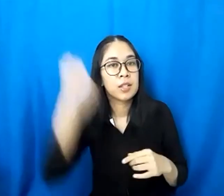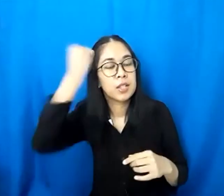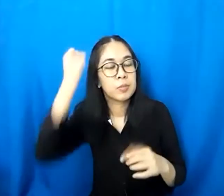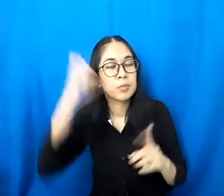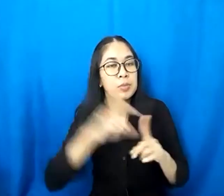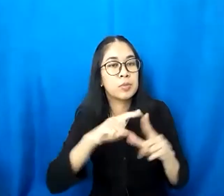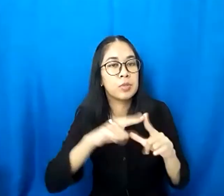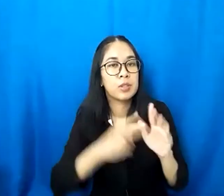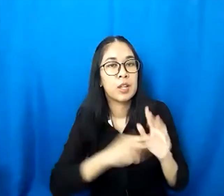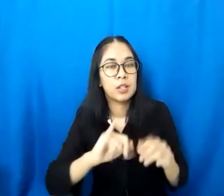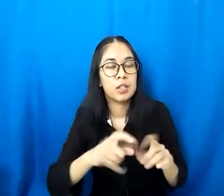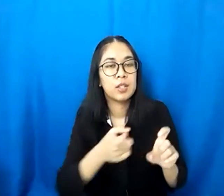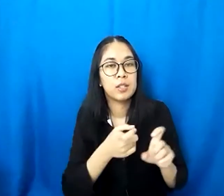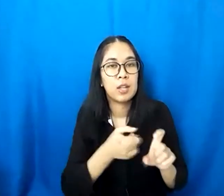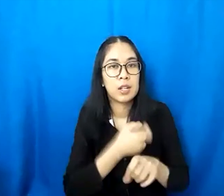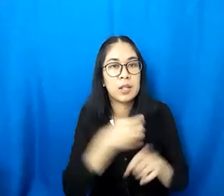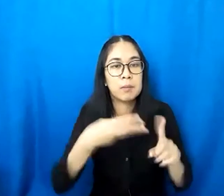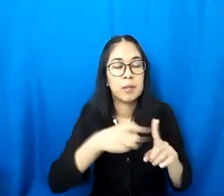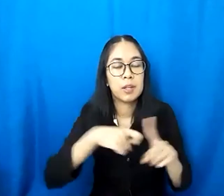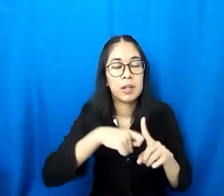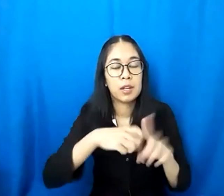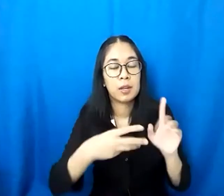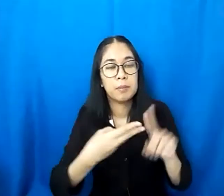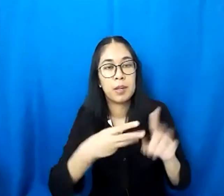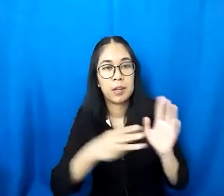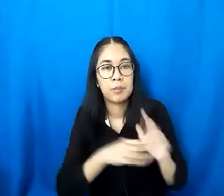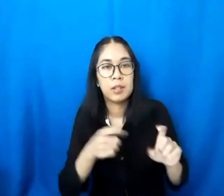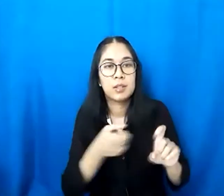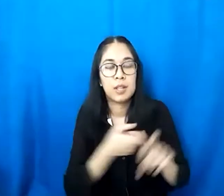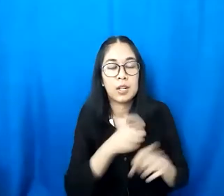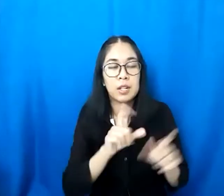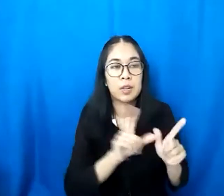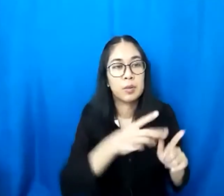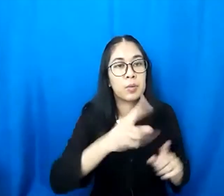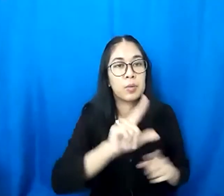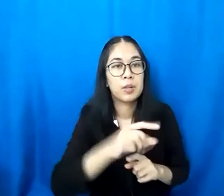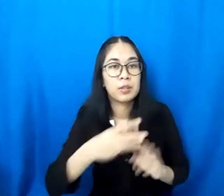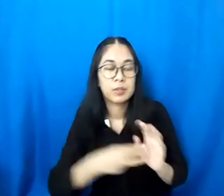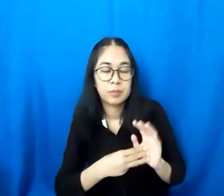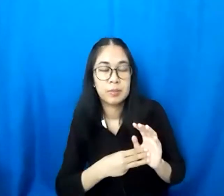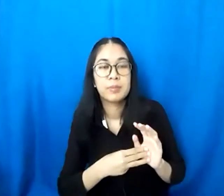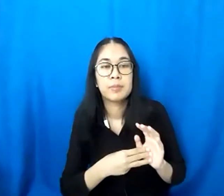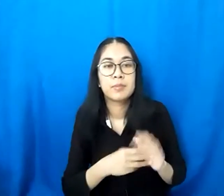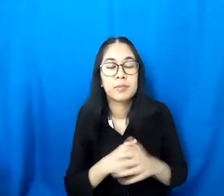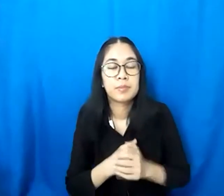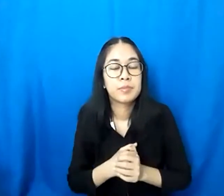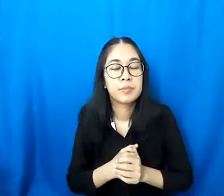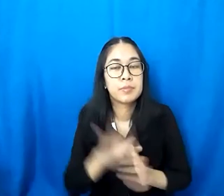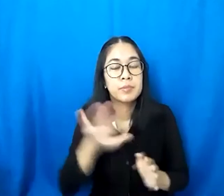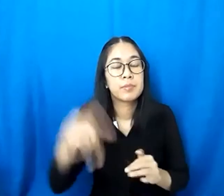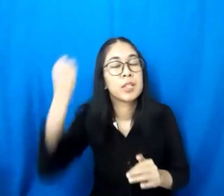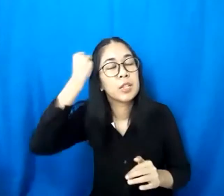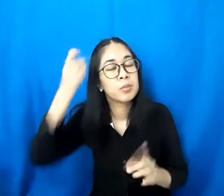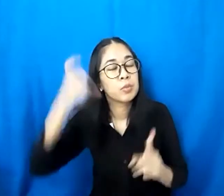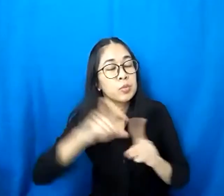dari BKKBN, dari Willem Inanta. Ibu Dani, salah